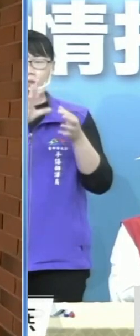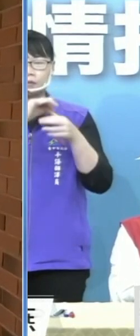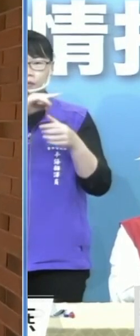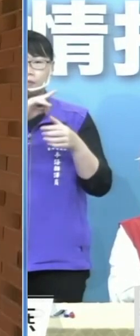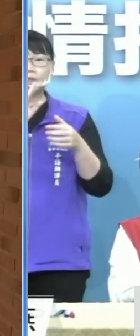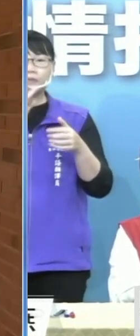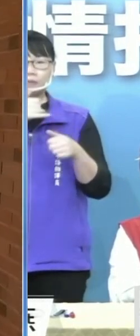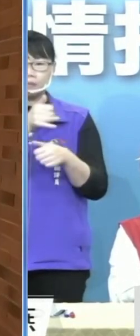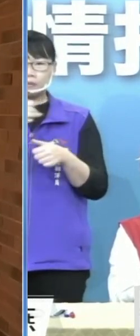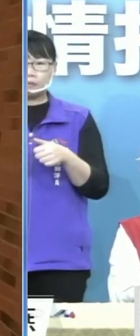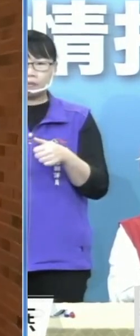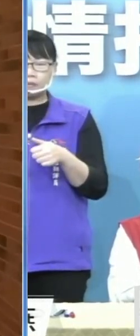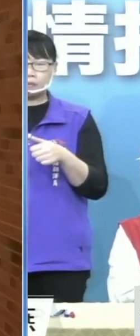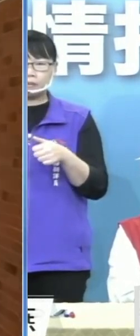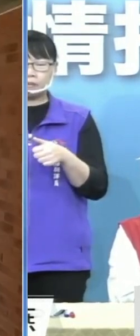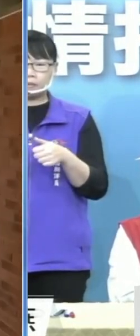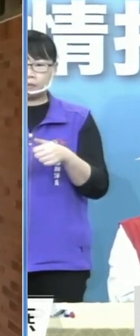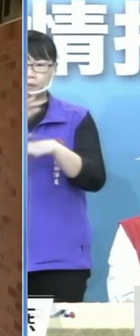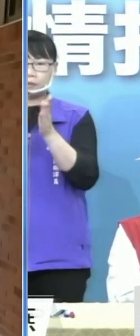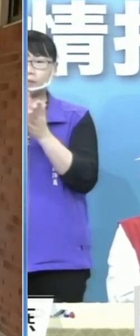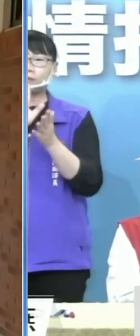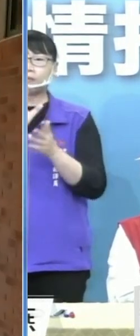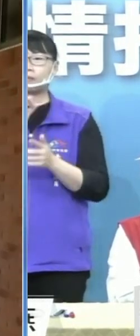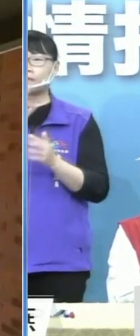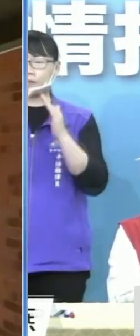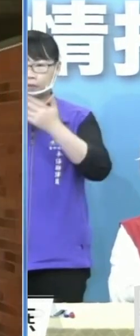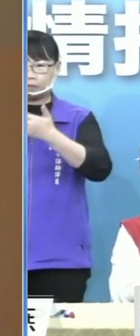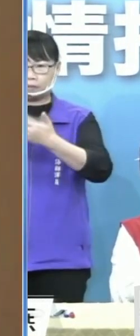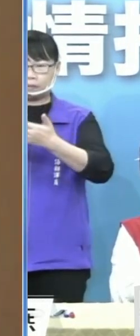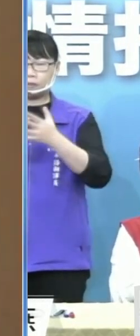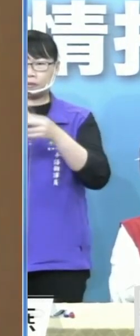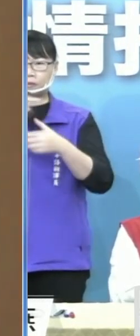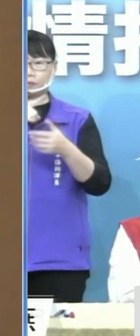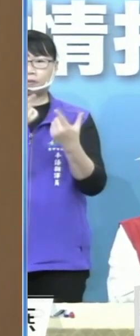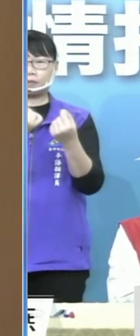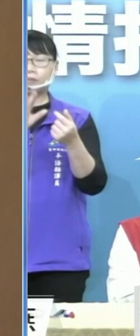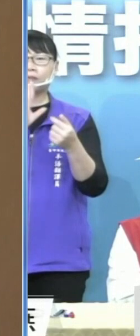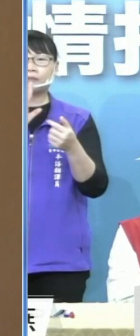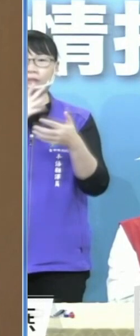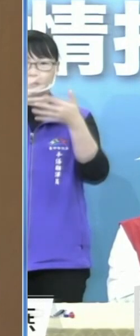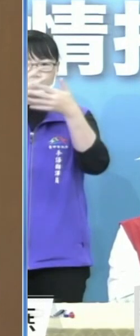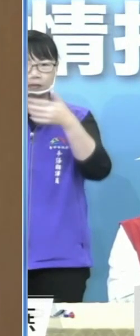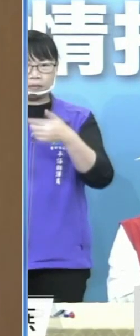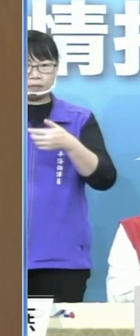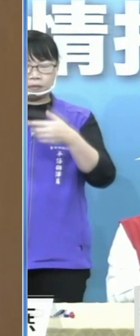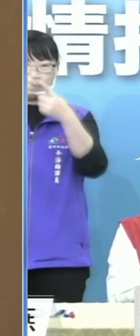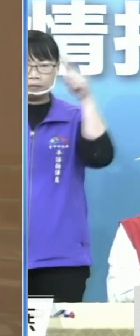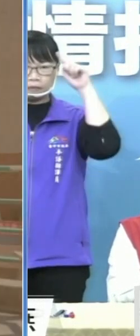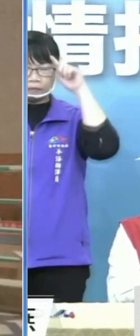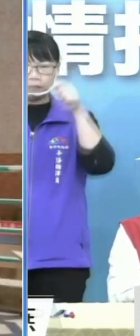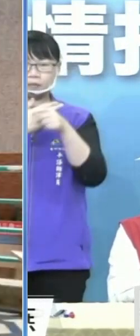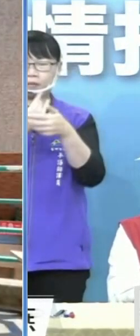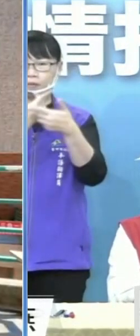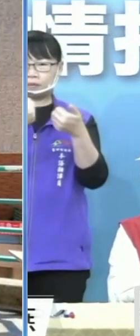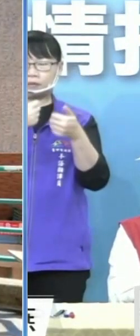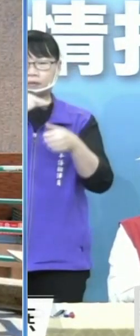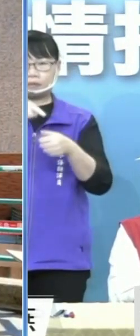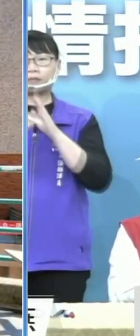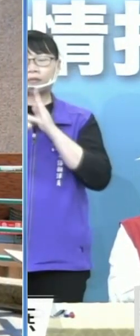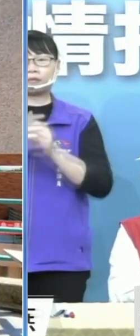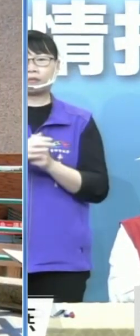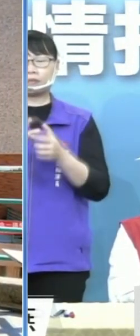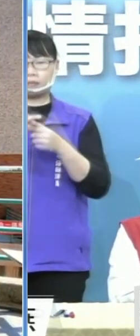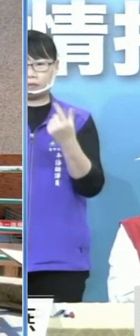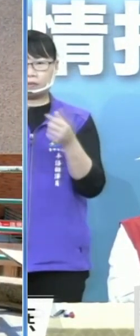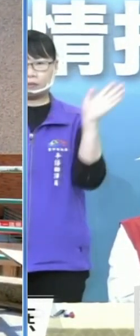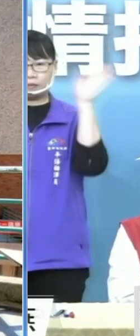的足迹活动范围都是在台中，他也是朝阳科大的学生哈，那也是因为去